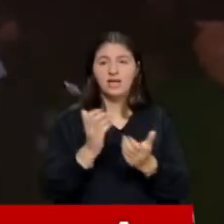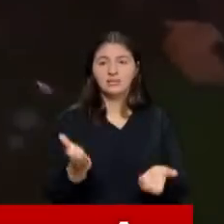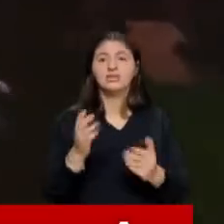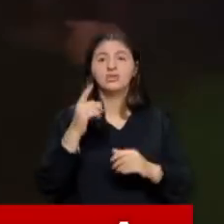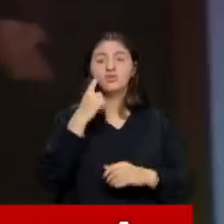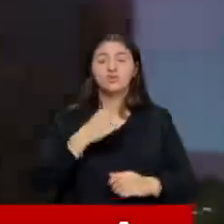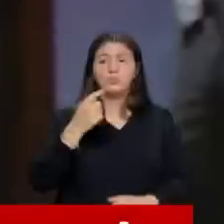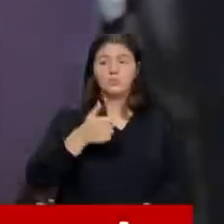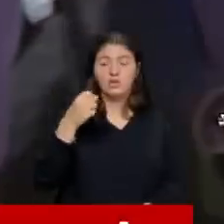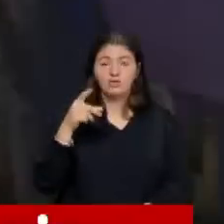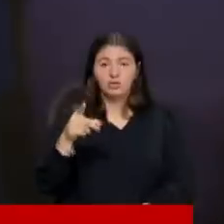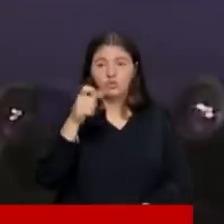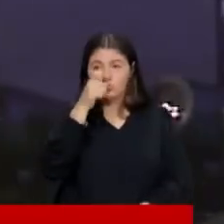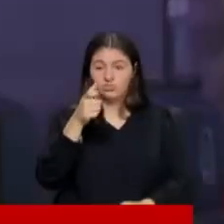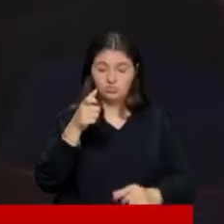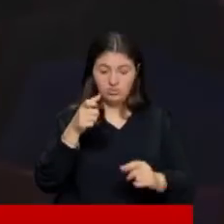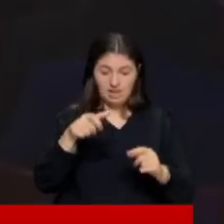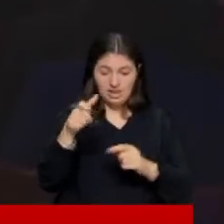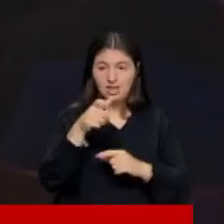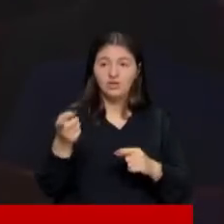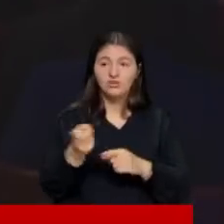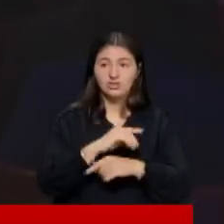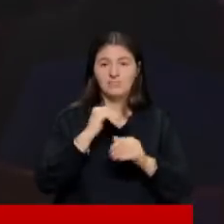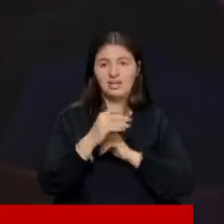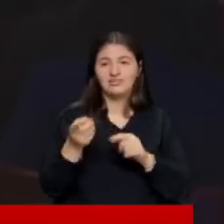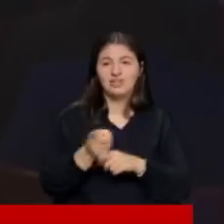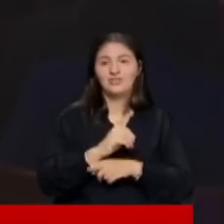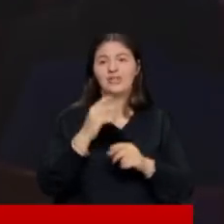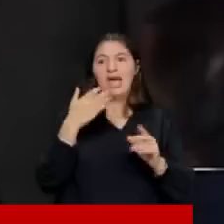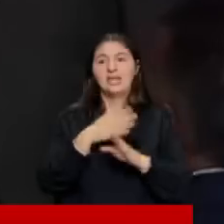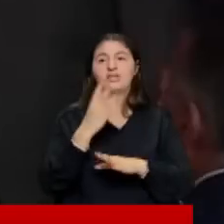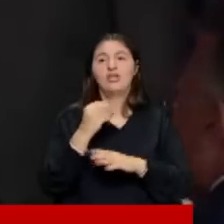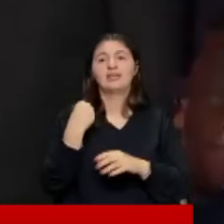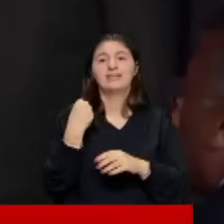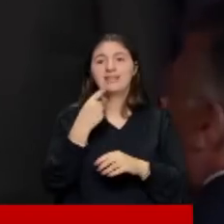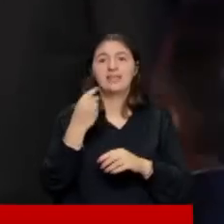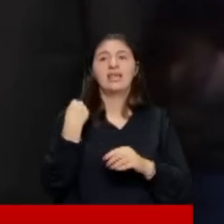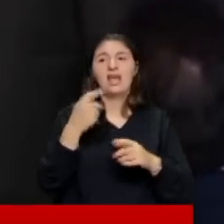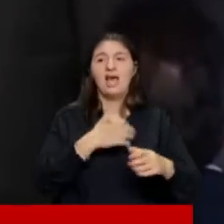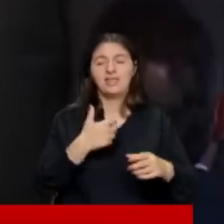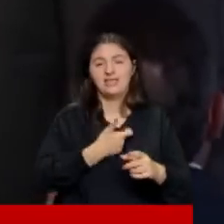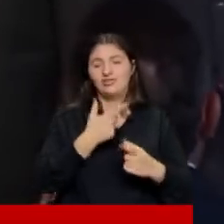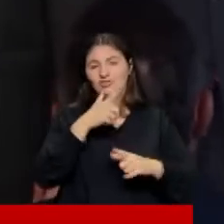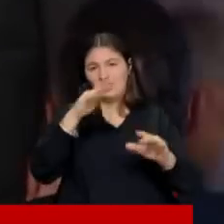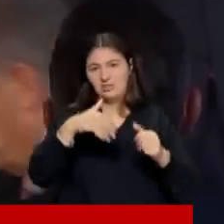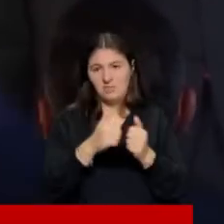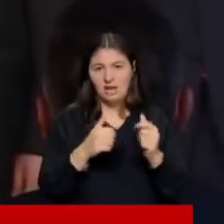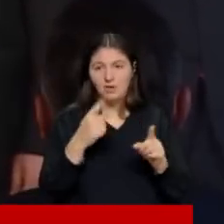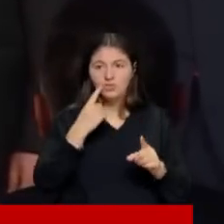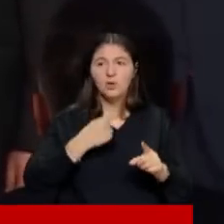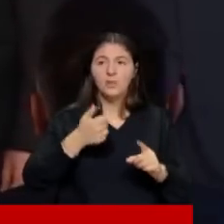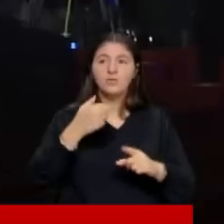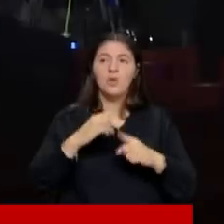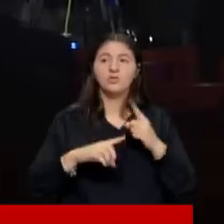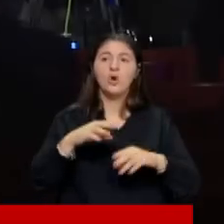Cumhurbaşkanı Erdoğan'ın milletin çeşitliliği ve zenginliğini esas alan diyerek yaptığı yeni anayasa çağrısı ile birlikte Cumhurbaşkanlığı